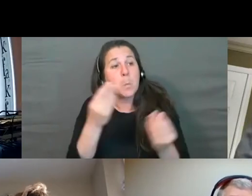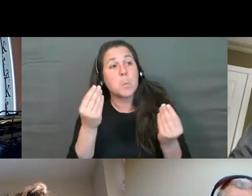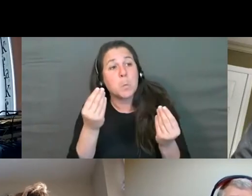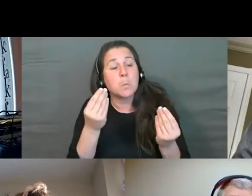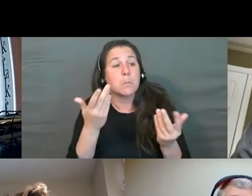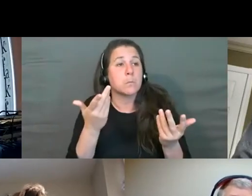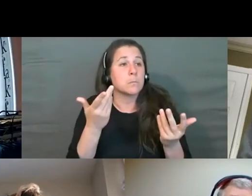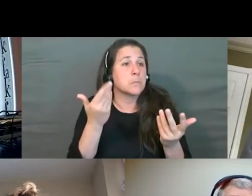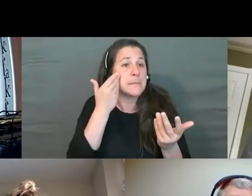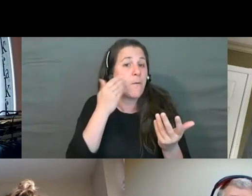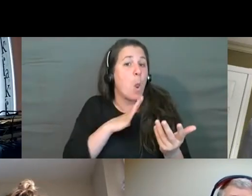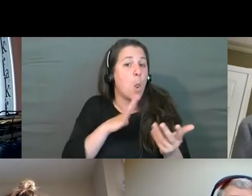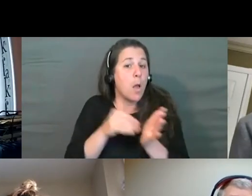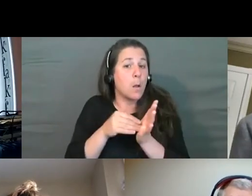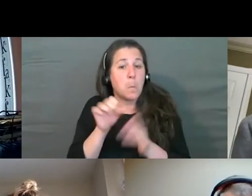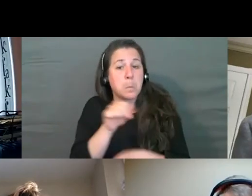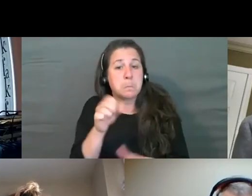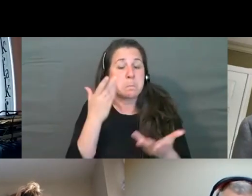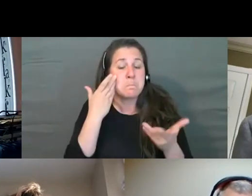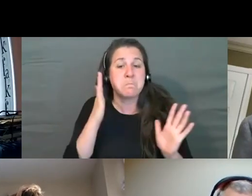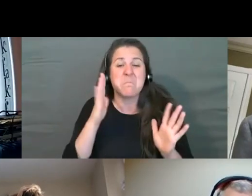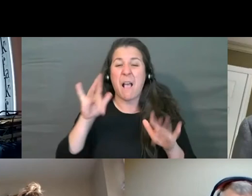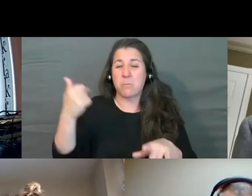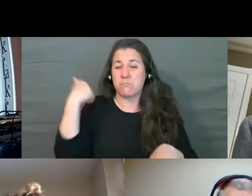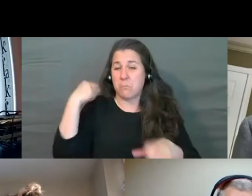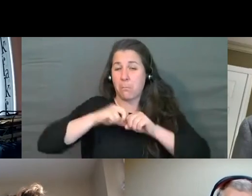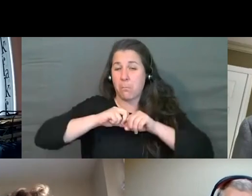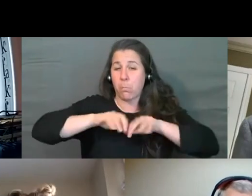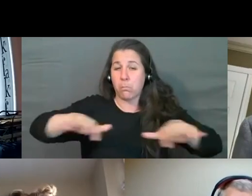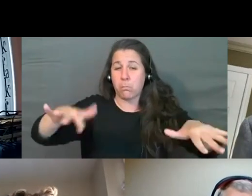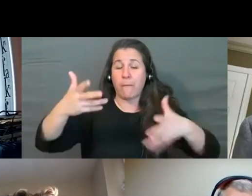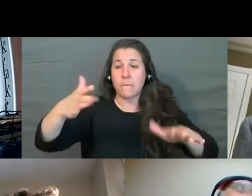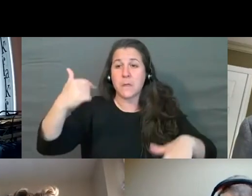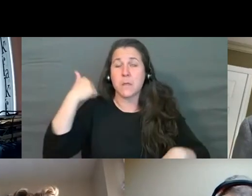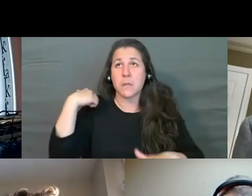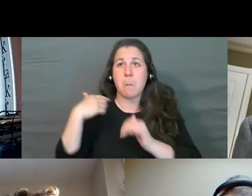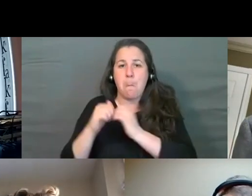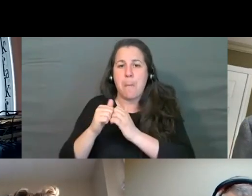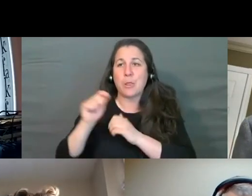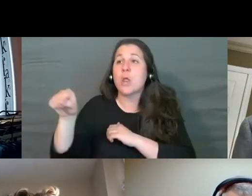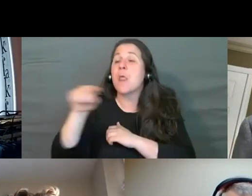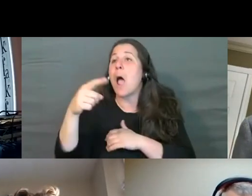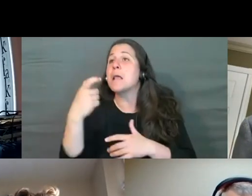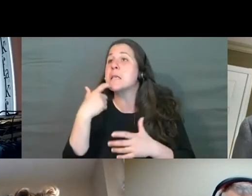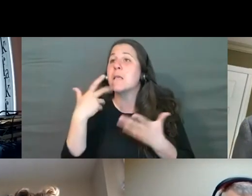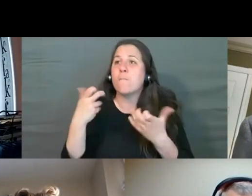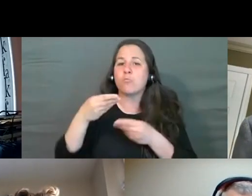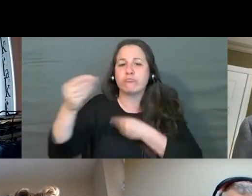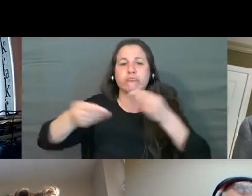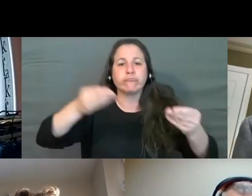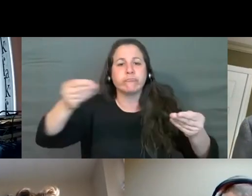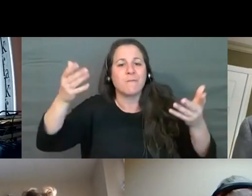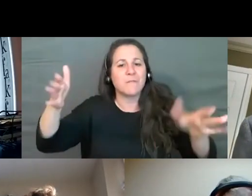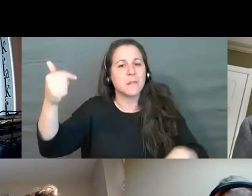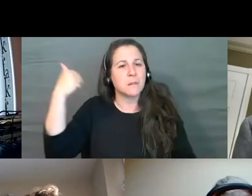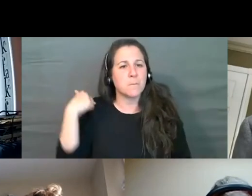voir si ça existe. Parce qu'il avait été quand même diffusé chez les partenaires intéressés par le contexte.